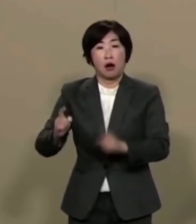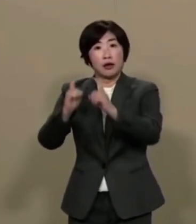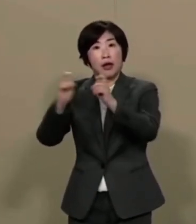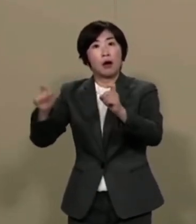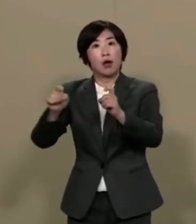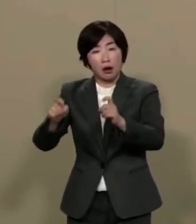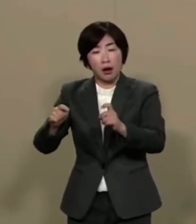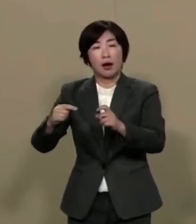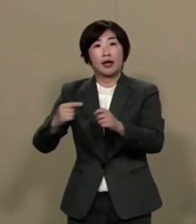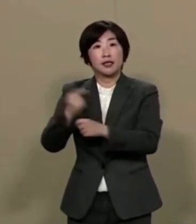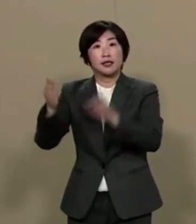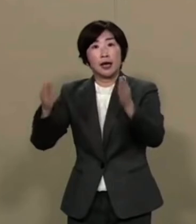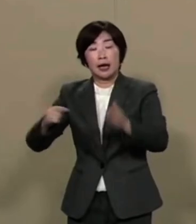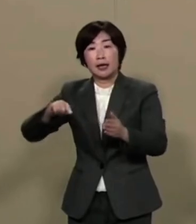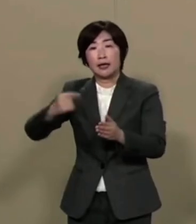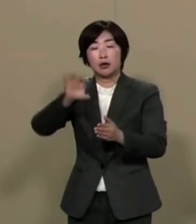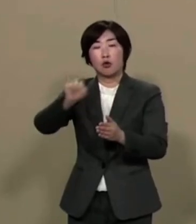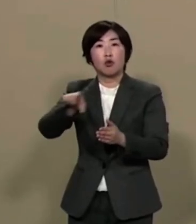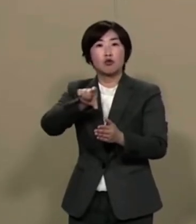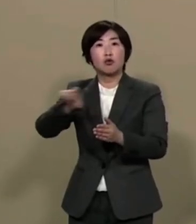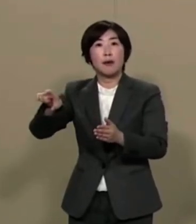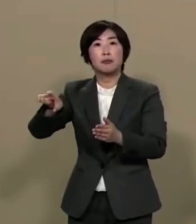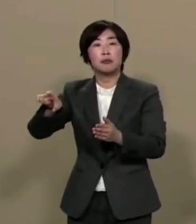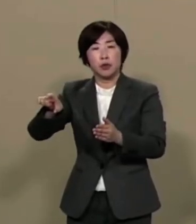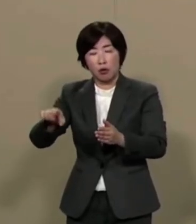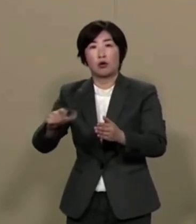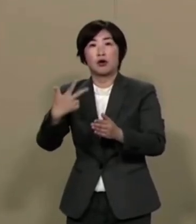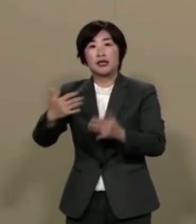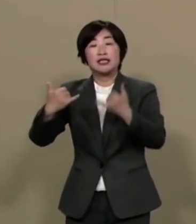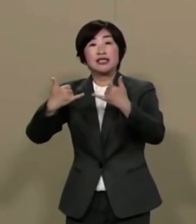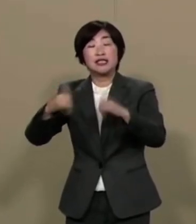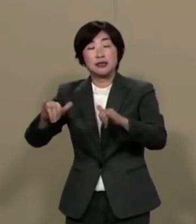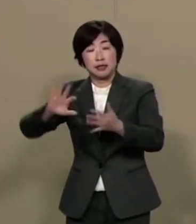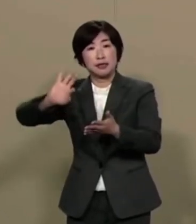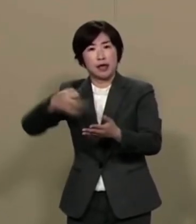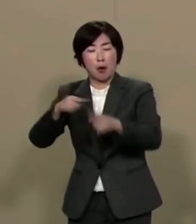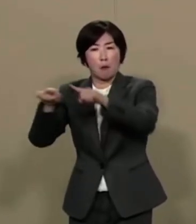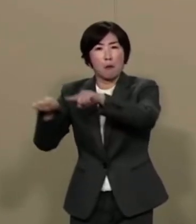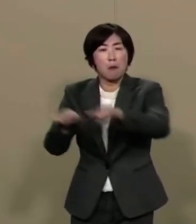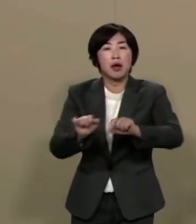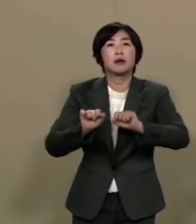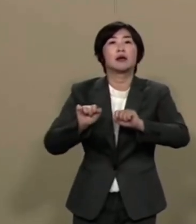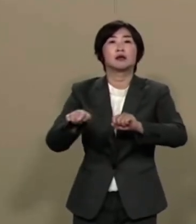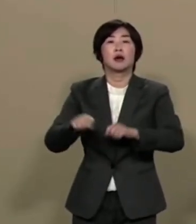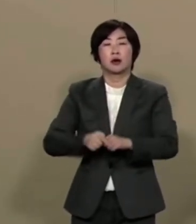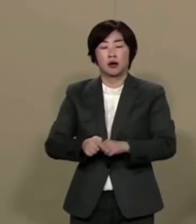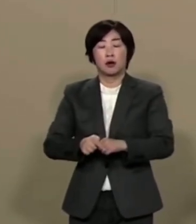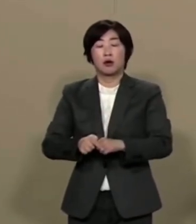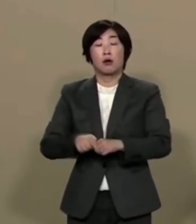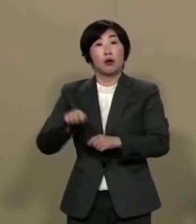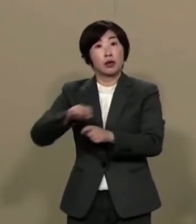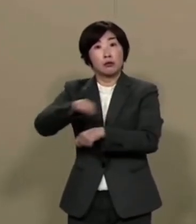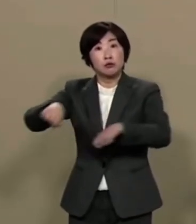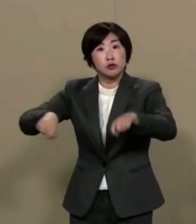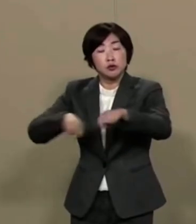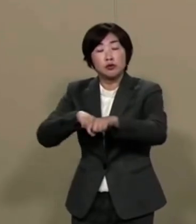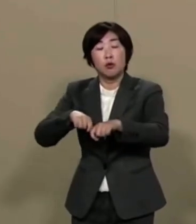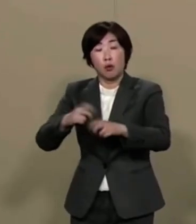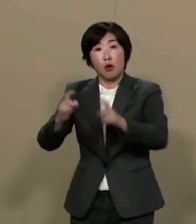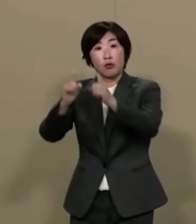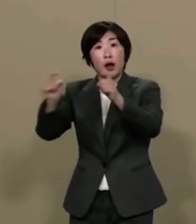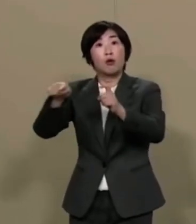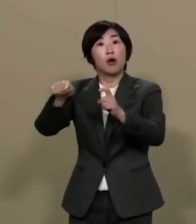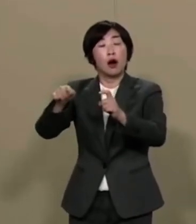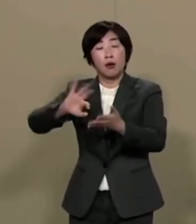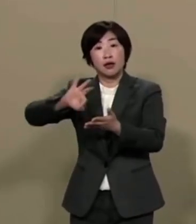年間100億円のま市民税減税を行ってきたわけですけれどもこれによってむしろ名古屋は税収が増え